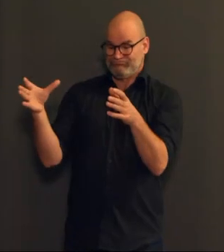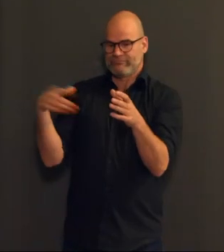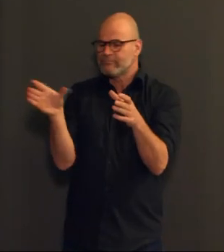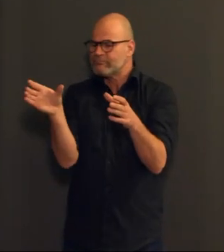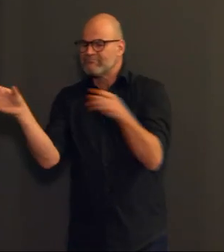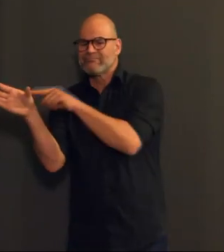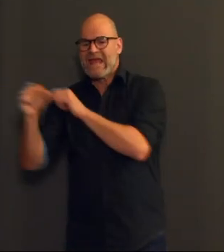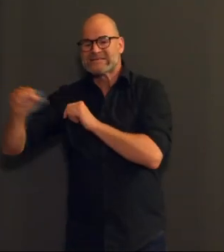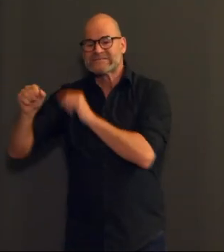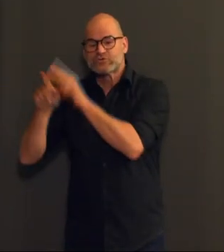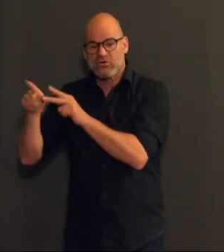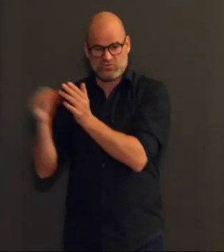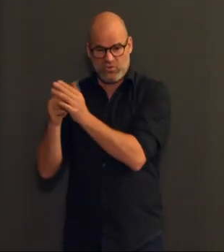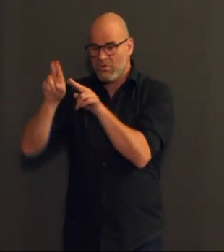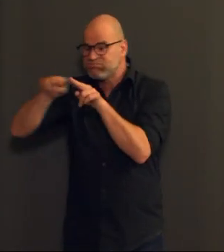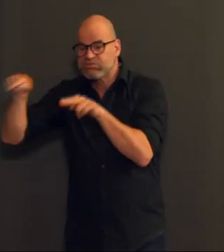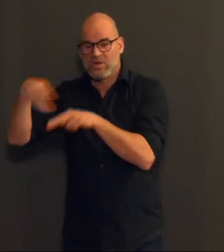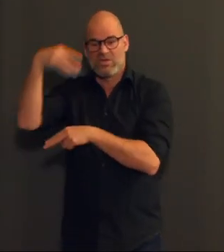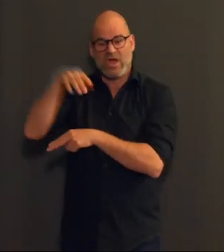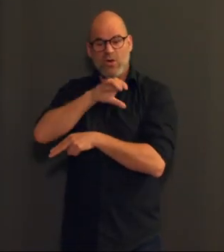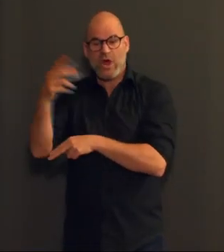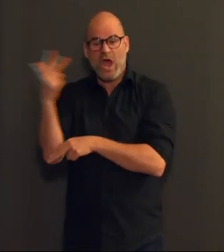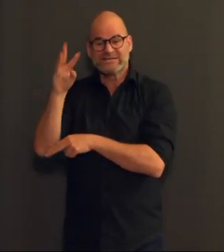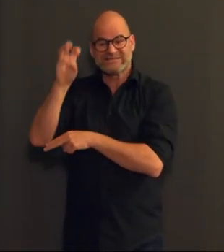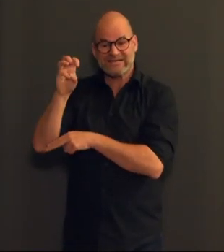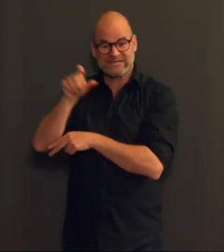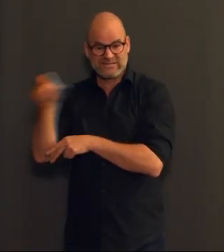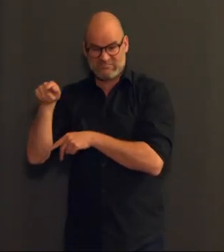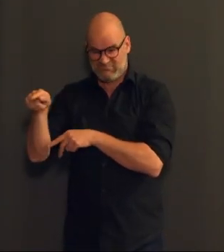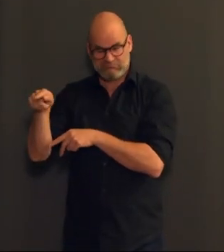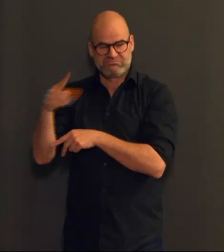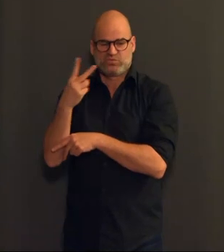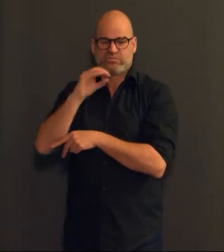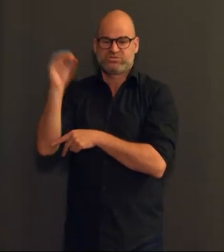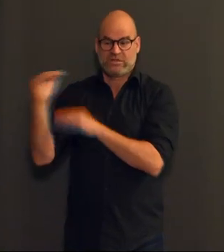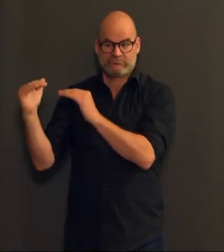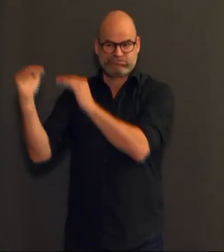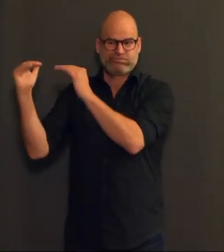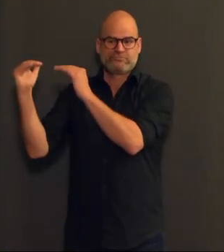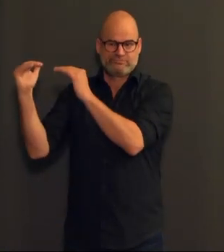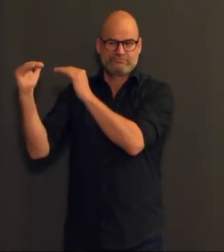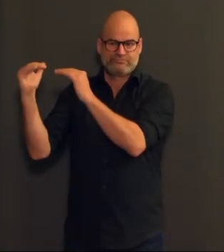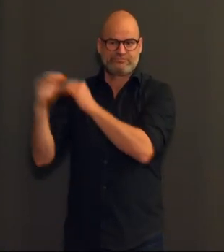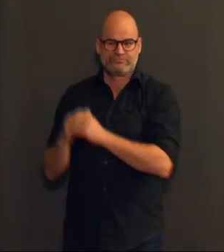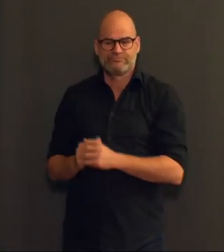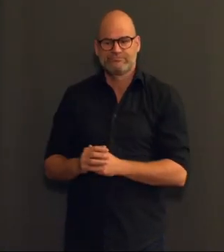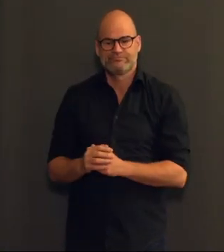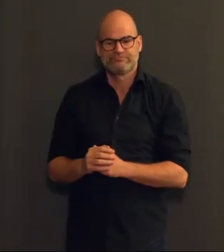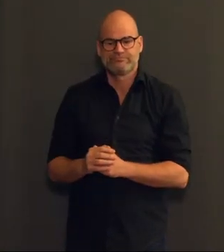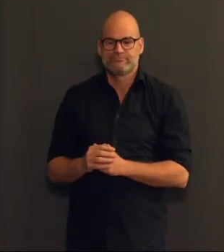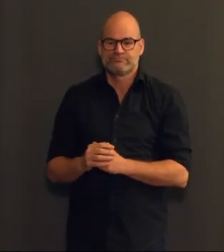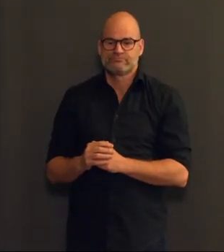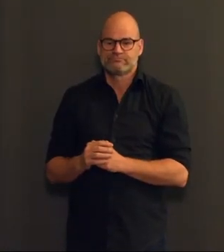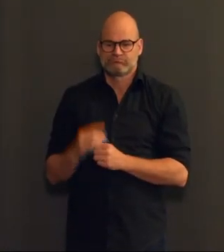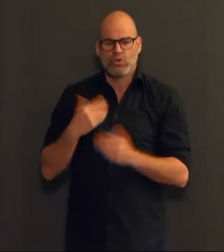nog een lichte toename van 2% op weekbasis. We verwachten wel dat het aantal patiënten morgen